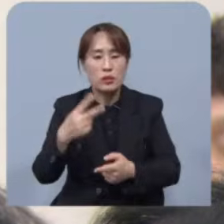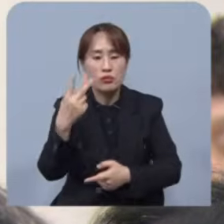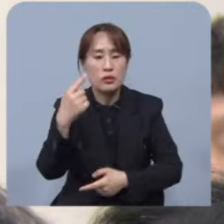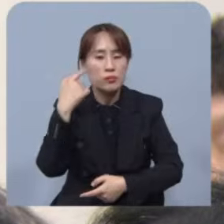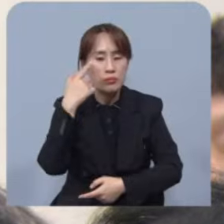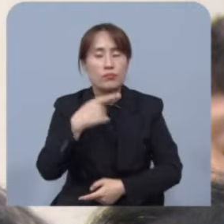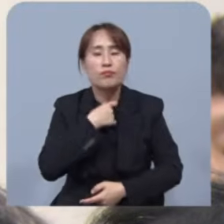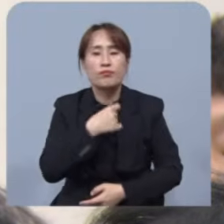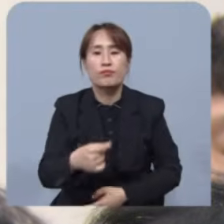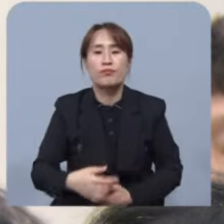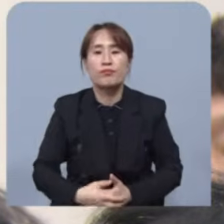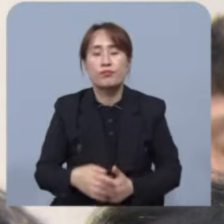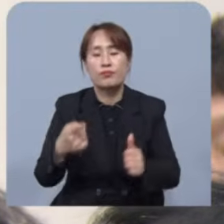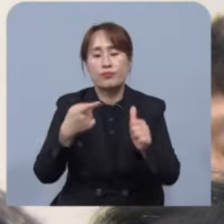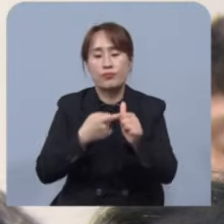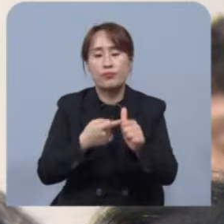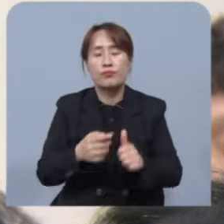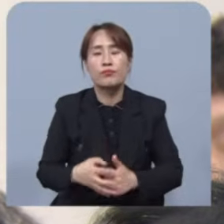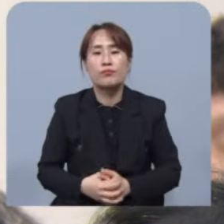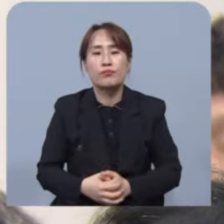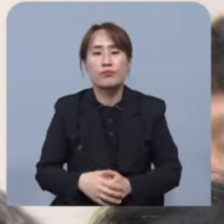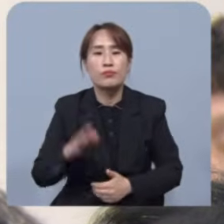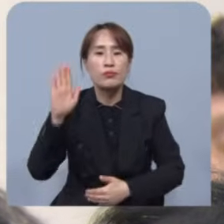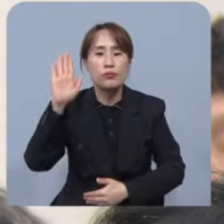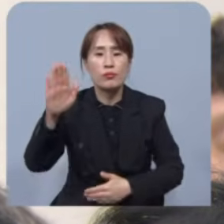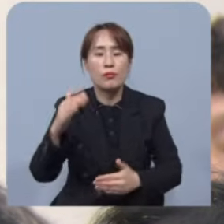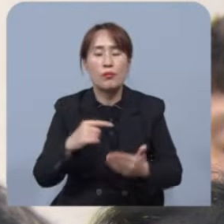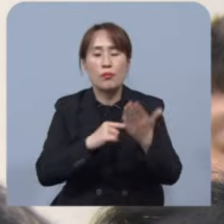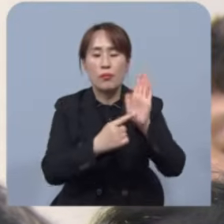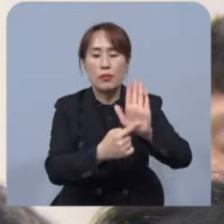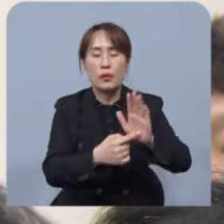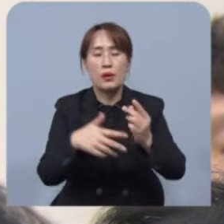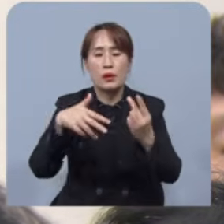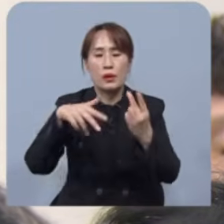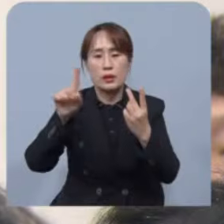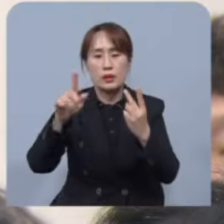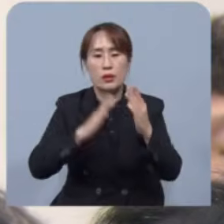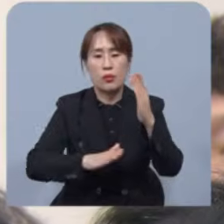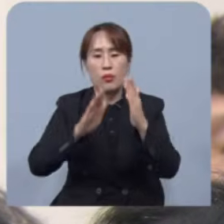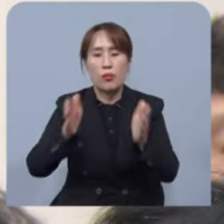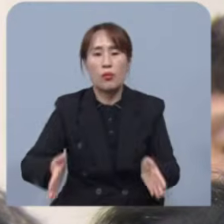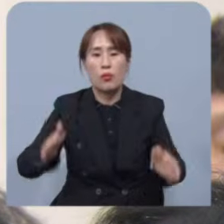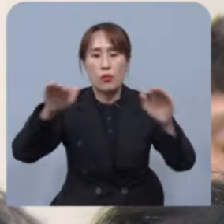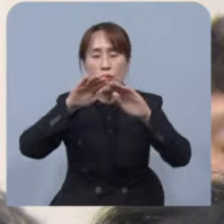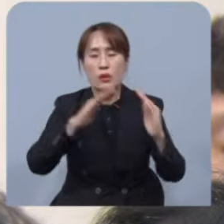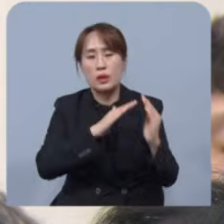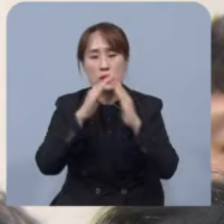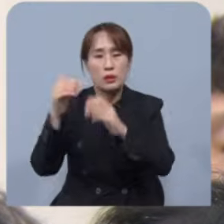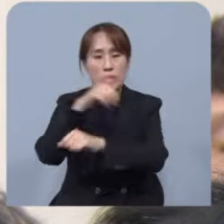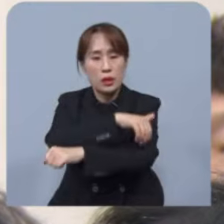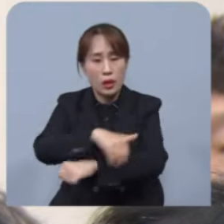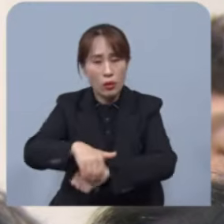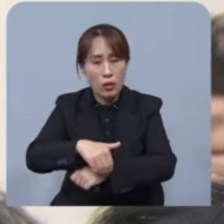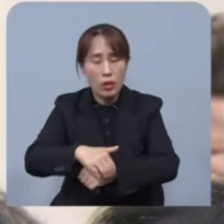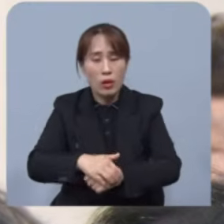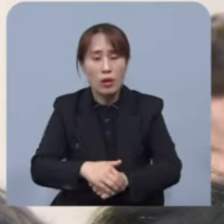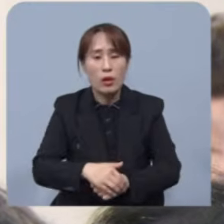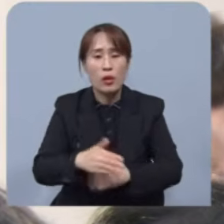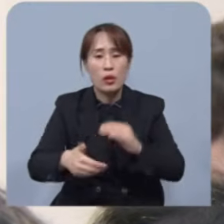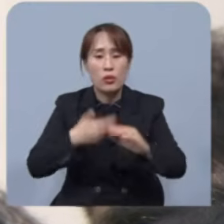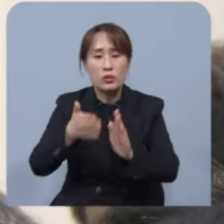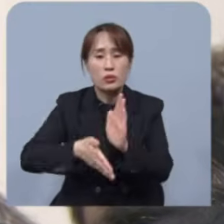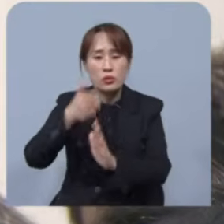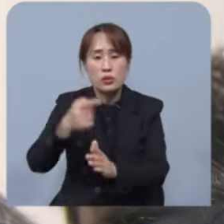합니다. 첫째, 향후 발표될 2차 공공기관 이전 계획을 혁신도시